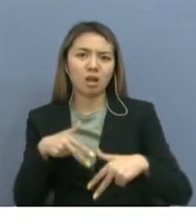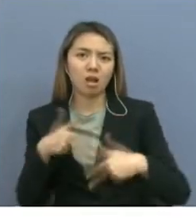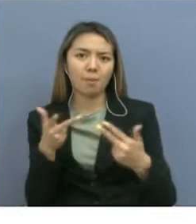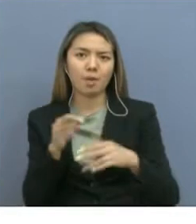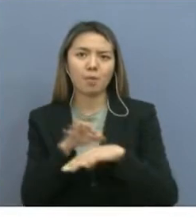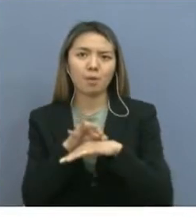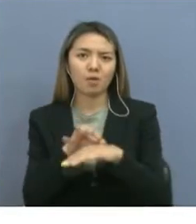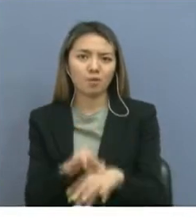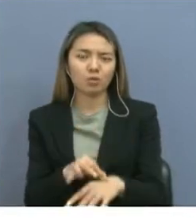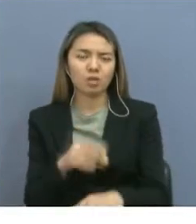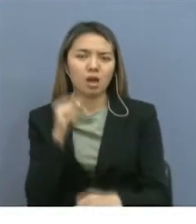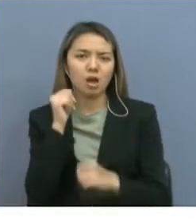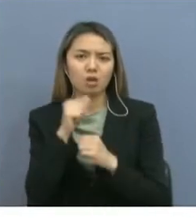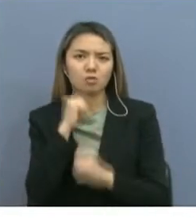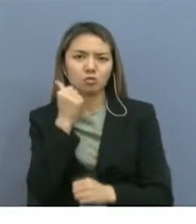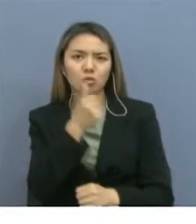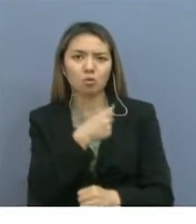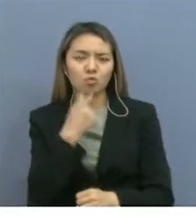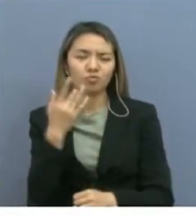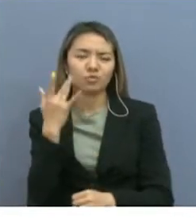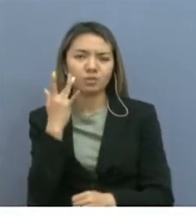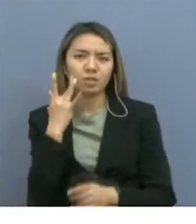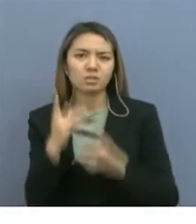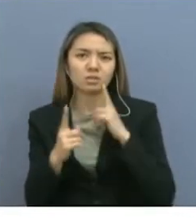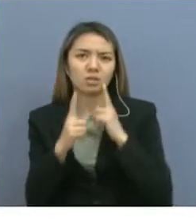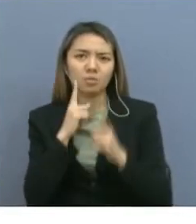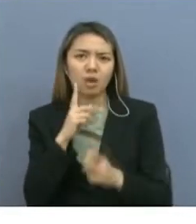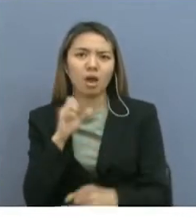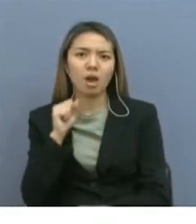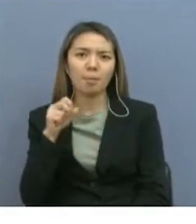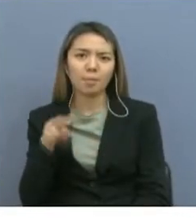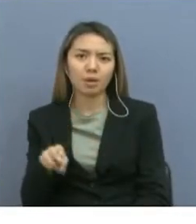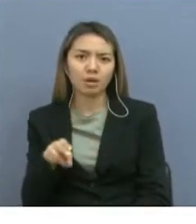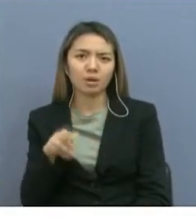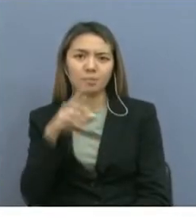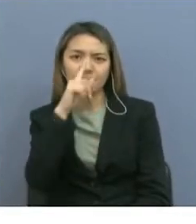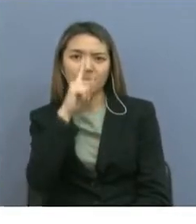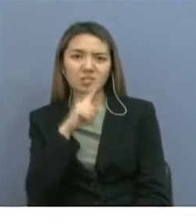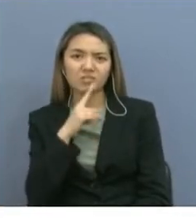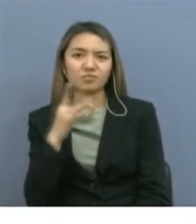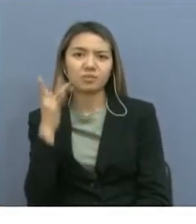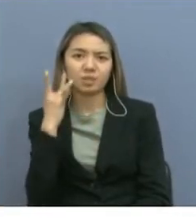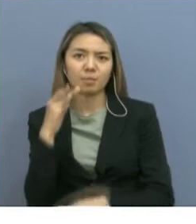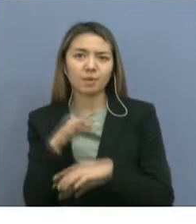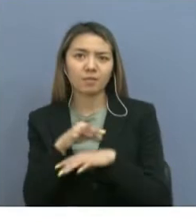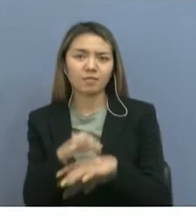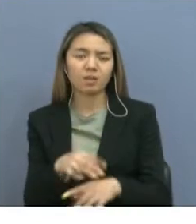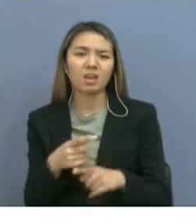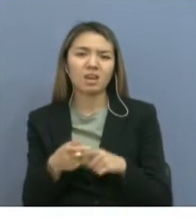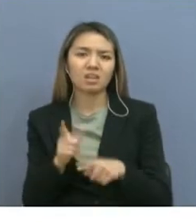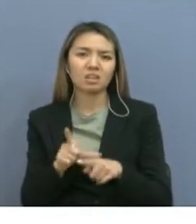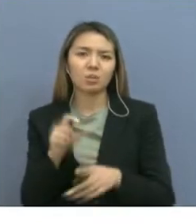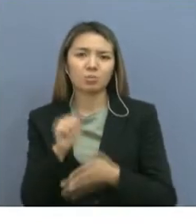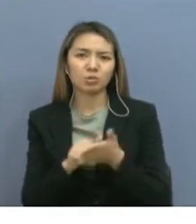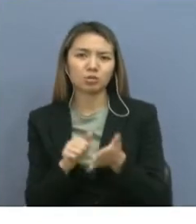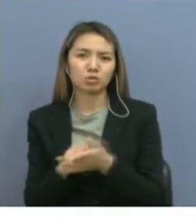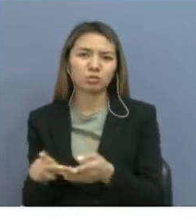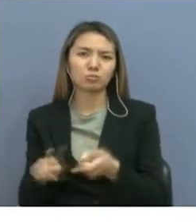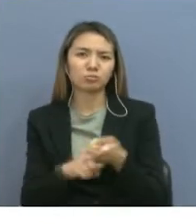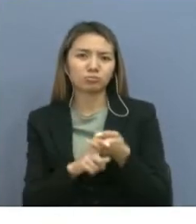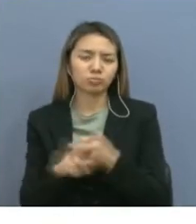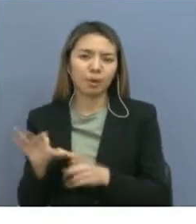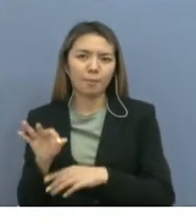Негізінде жылда бұл дәстүрлі конференциямызды апрель айында, сәуір айында өткізетінбіз. Пандемияның созылуына